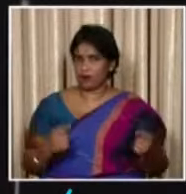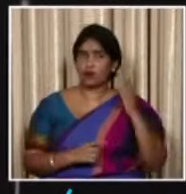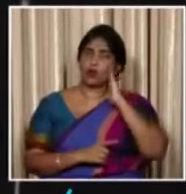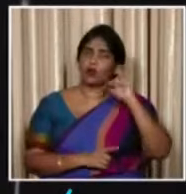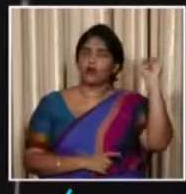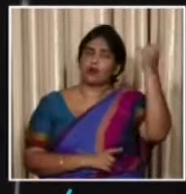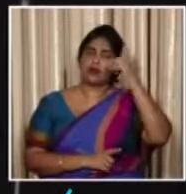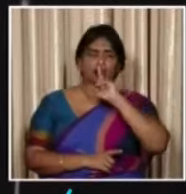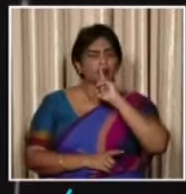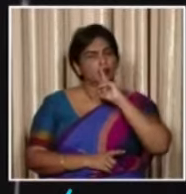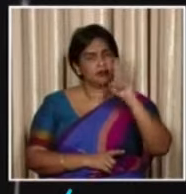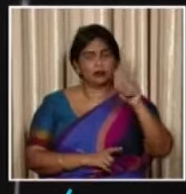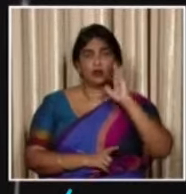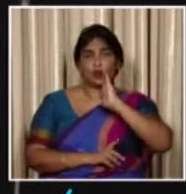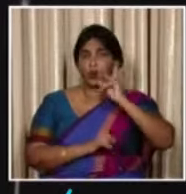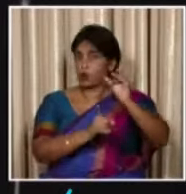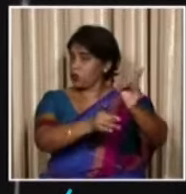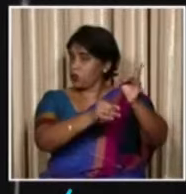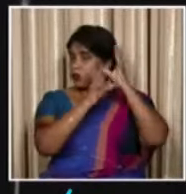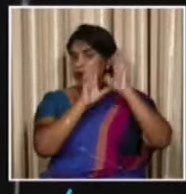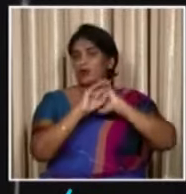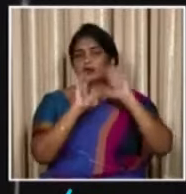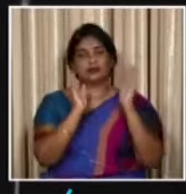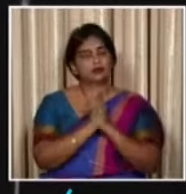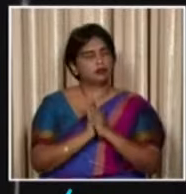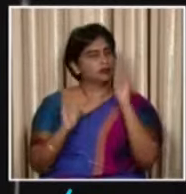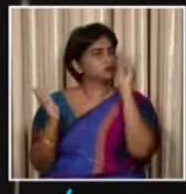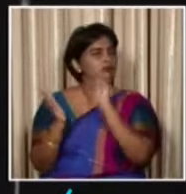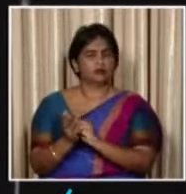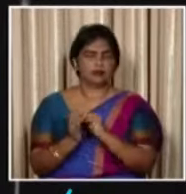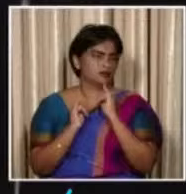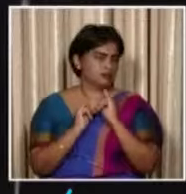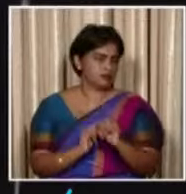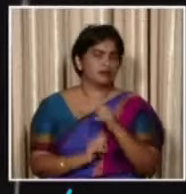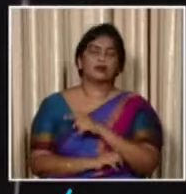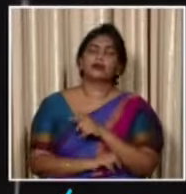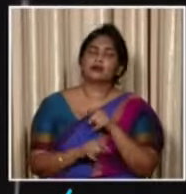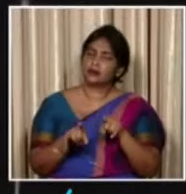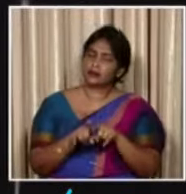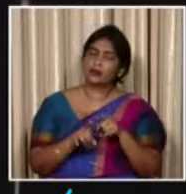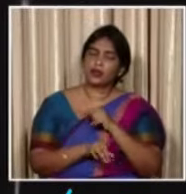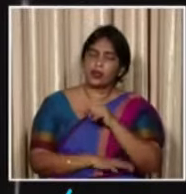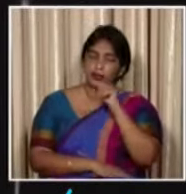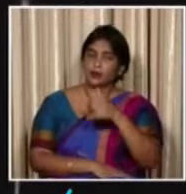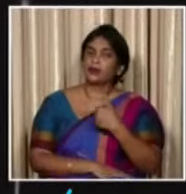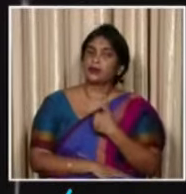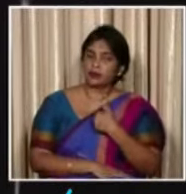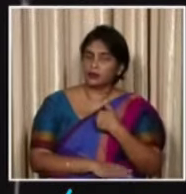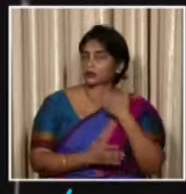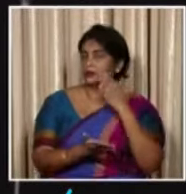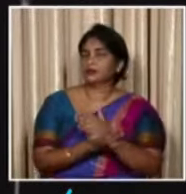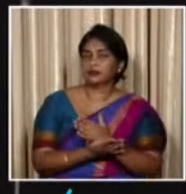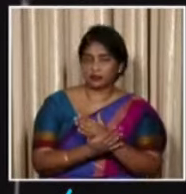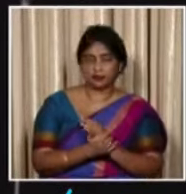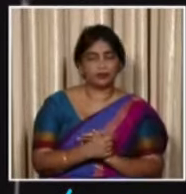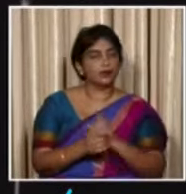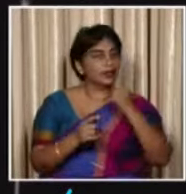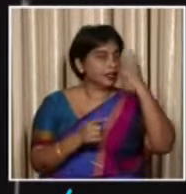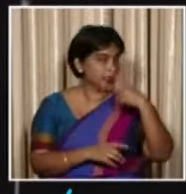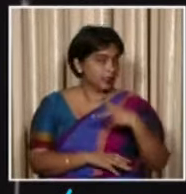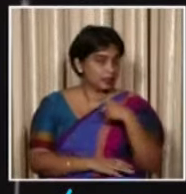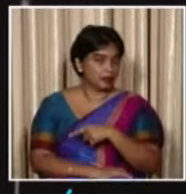ලෝකයේ කියනොත් තියෙන හැම දෙයක්ම මේ කරගන්න නරකයි. ඒක නිසා ඒක අපි අත්ත වශයෙන්ම වළක්ව ගන්න ඕනේ. දෙවෙනි එක